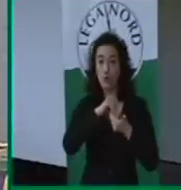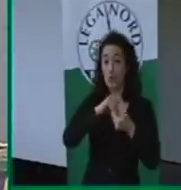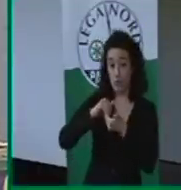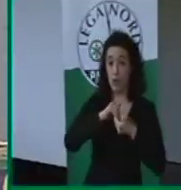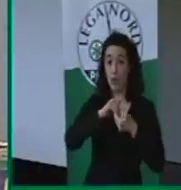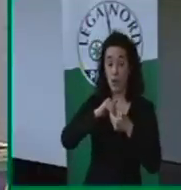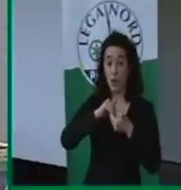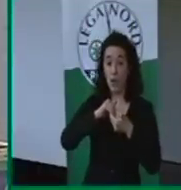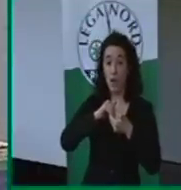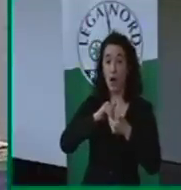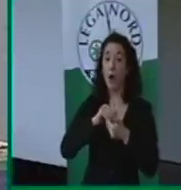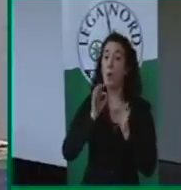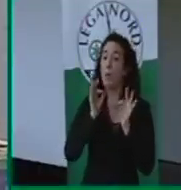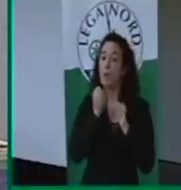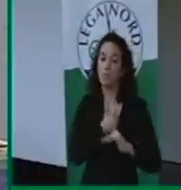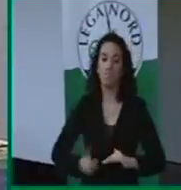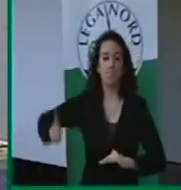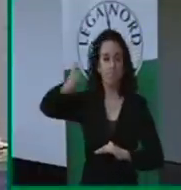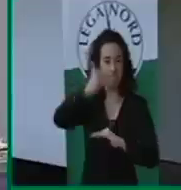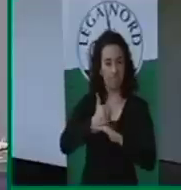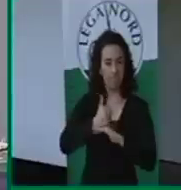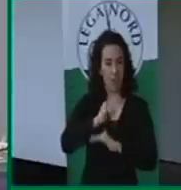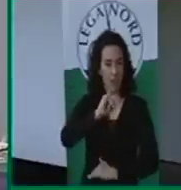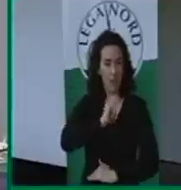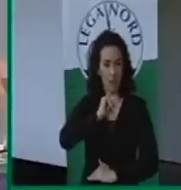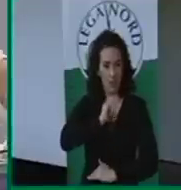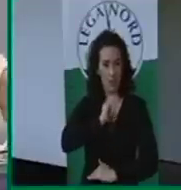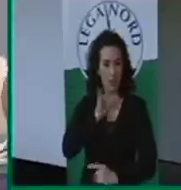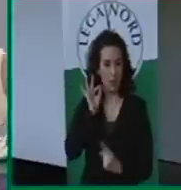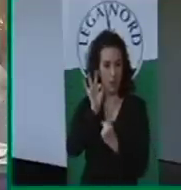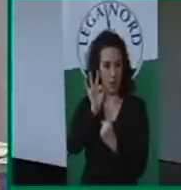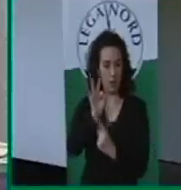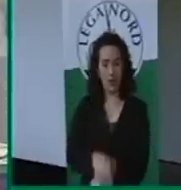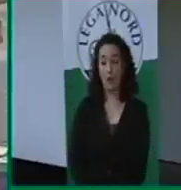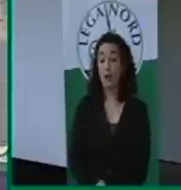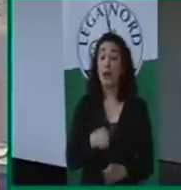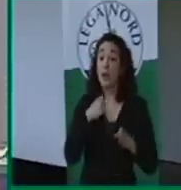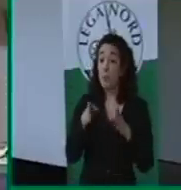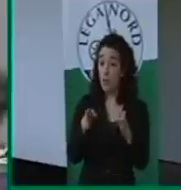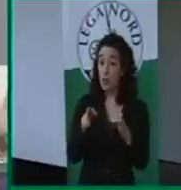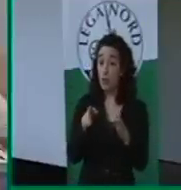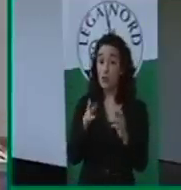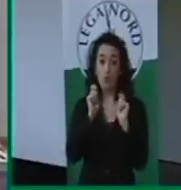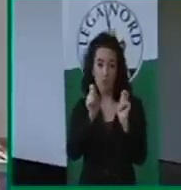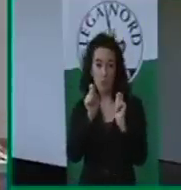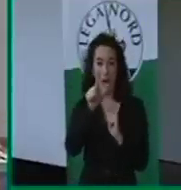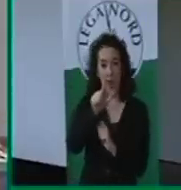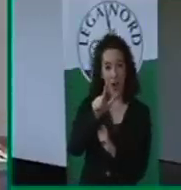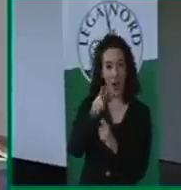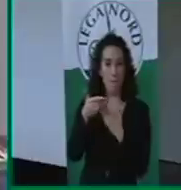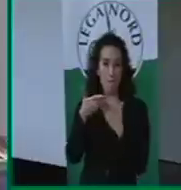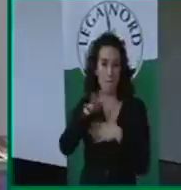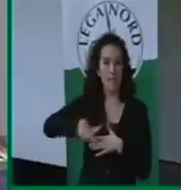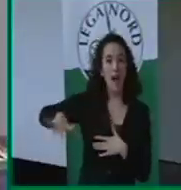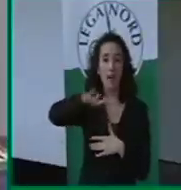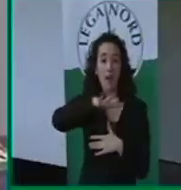soprattutto sovranista ed entit Caria un percorso che noi oggi con la Padania sosteniamo un percorso che